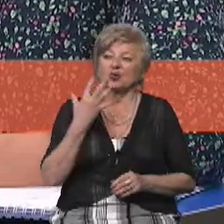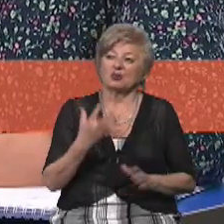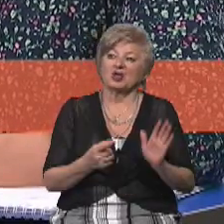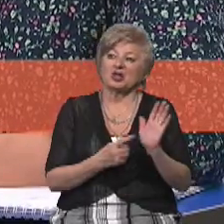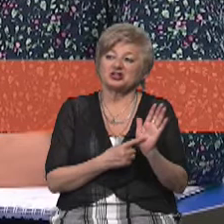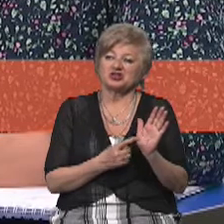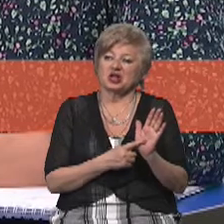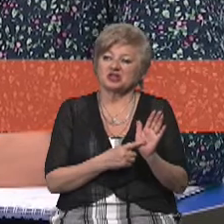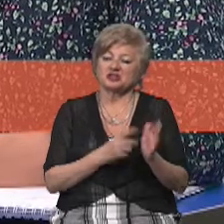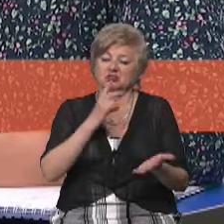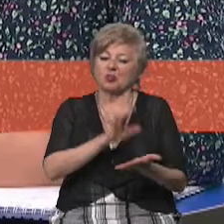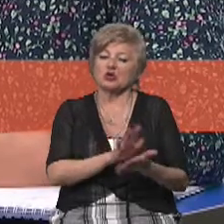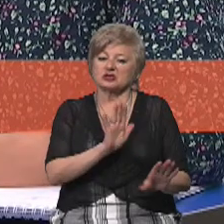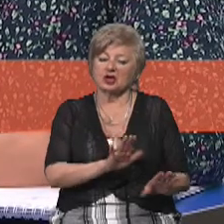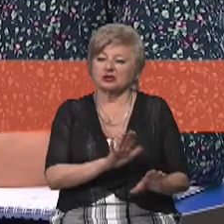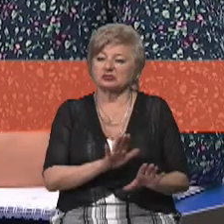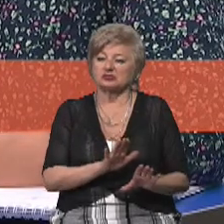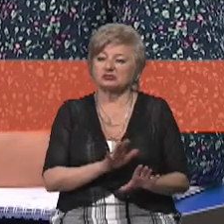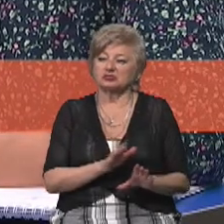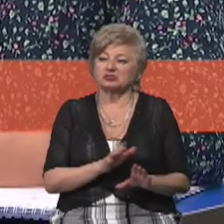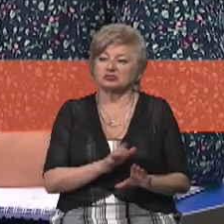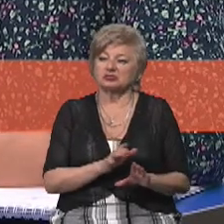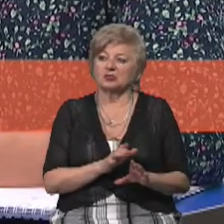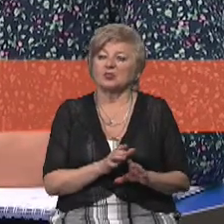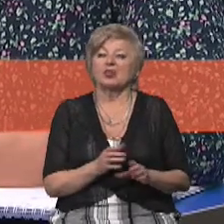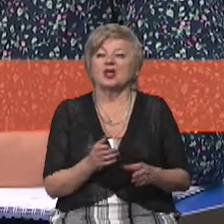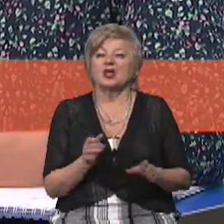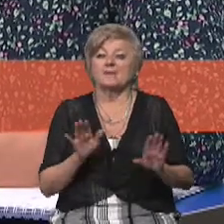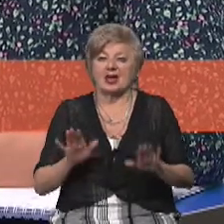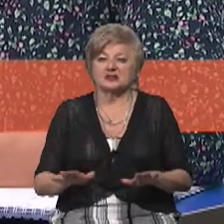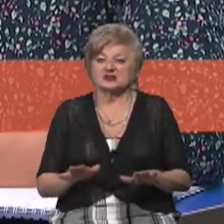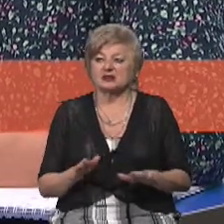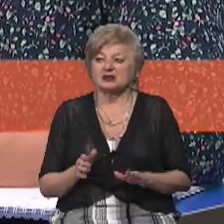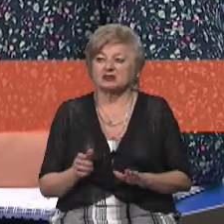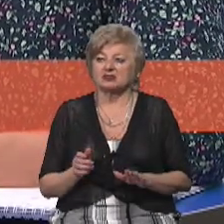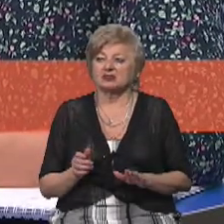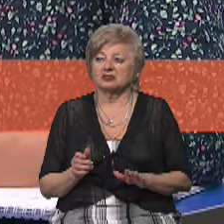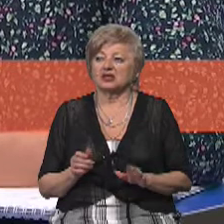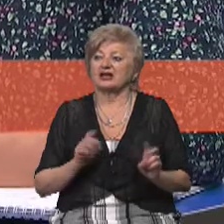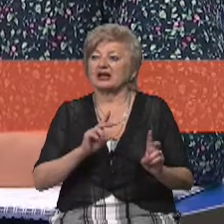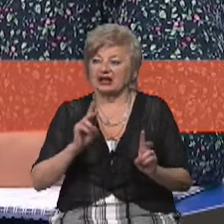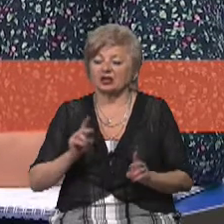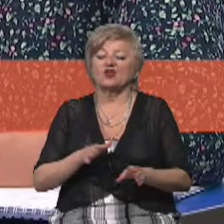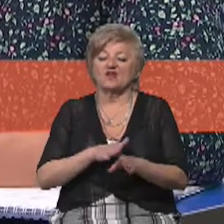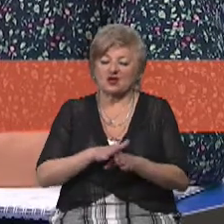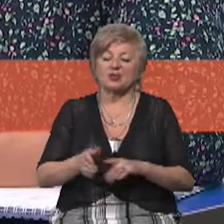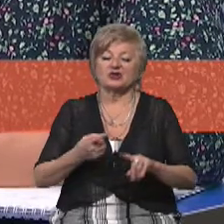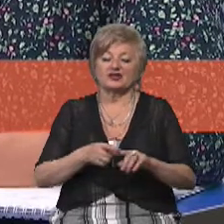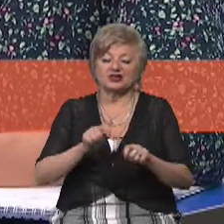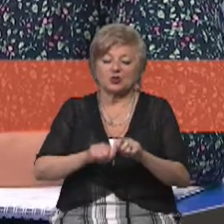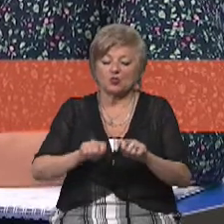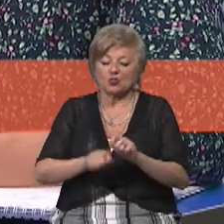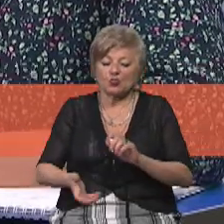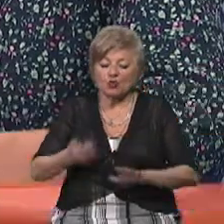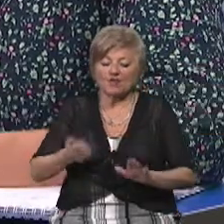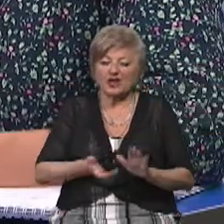стаціонарних постів. В Запоріжжі. 5 постів, 5 стаціонарних постів, які... В Дніпрі 10, здається, чи Волосі. Які здійснюють ці заміри, так, і видають